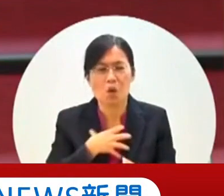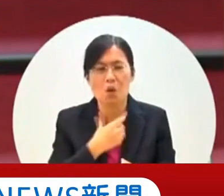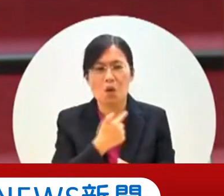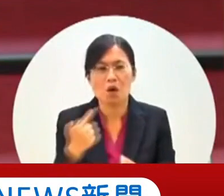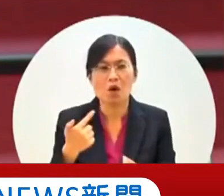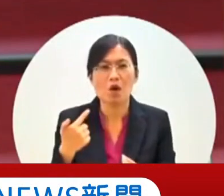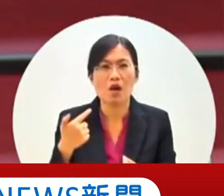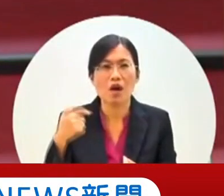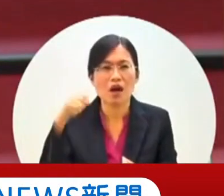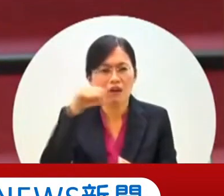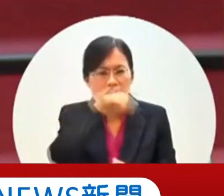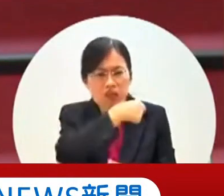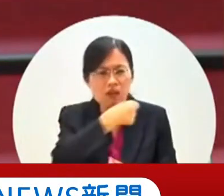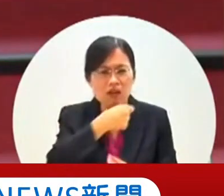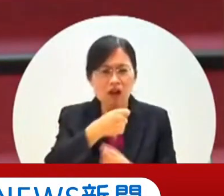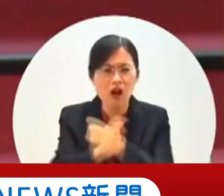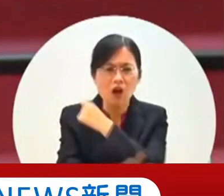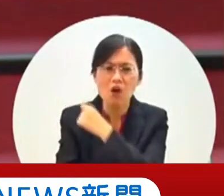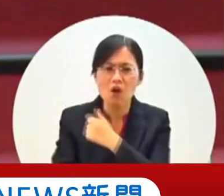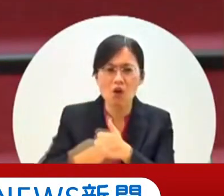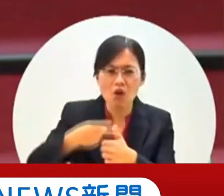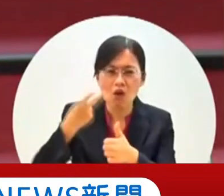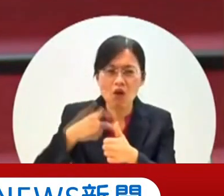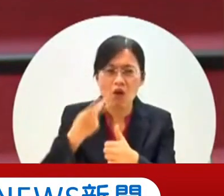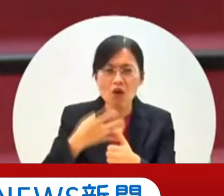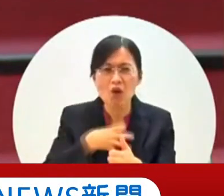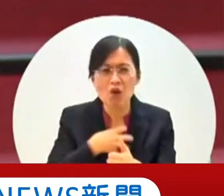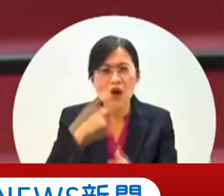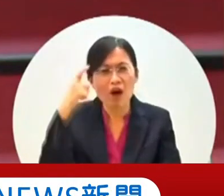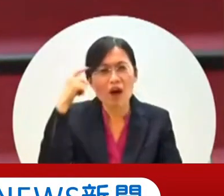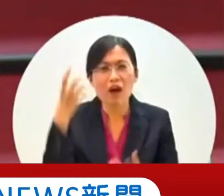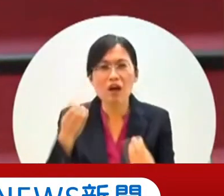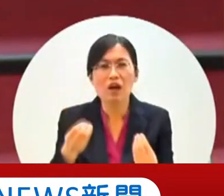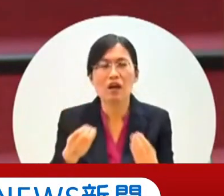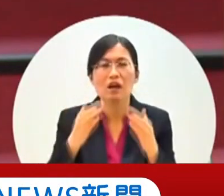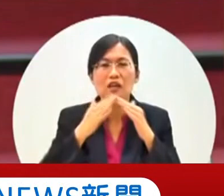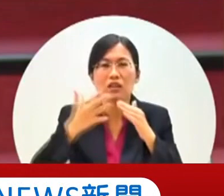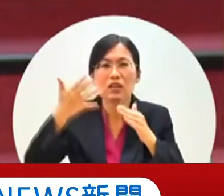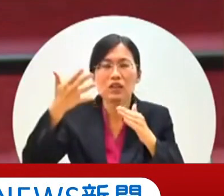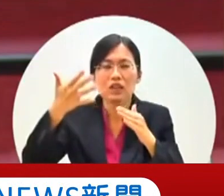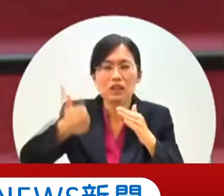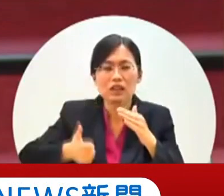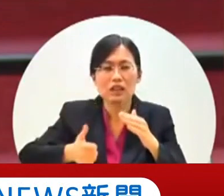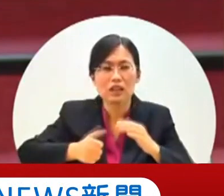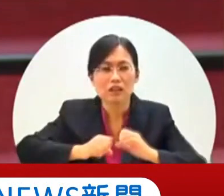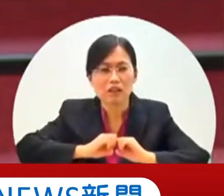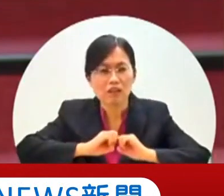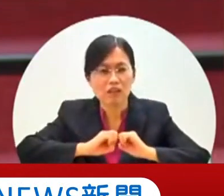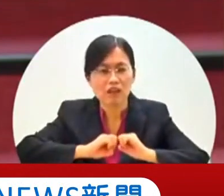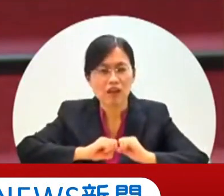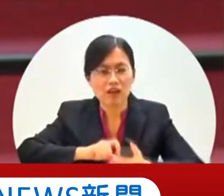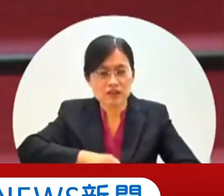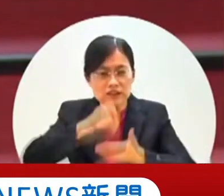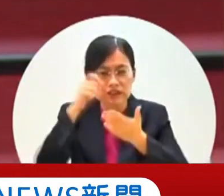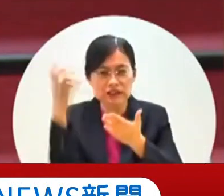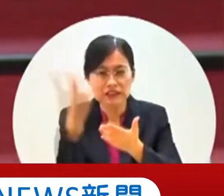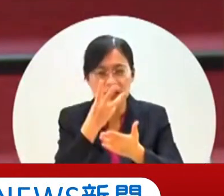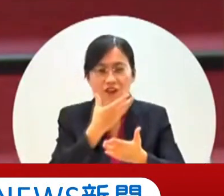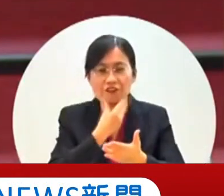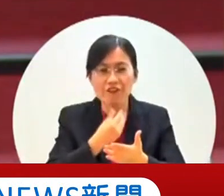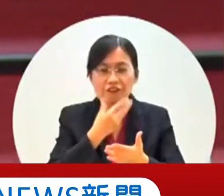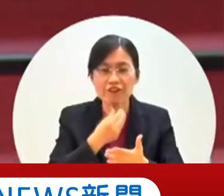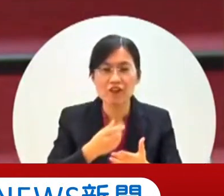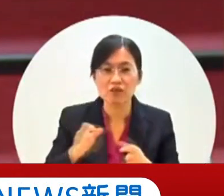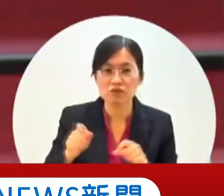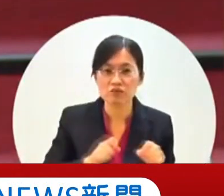低，却没有这种危机，有很大的差别。市长有提出三大幸福政策了，那包括这个我